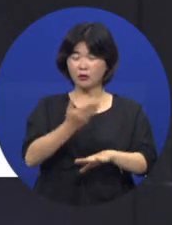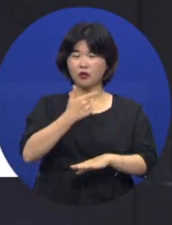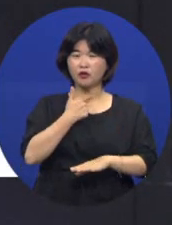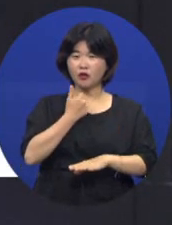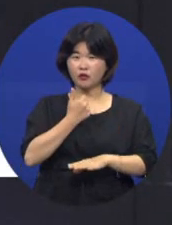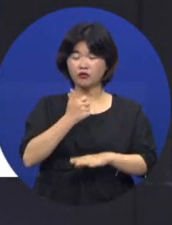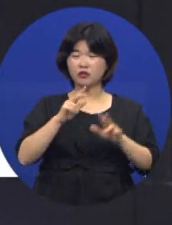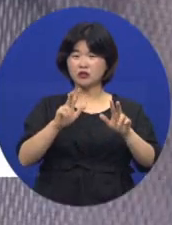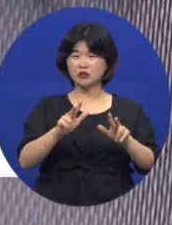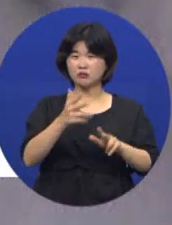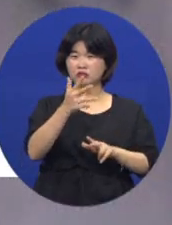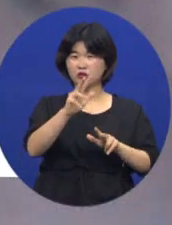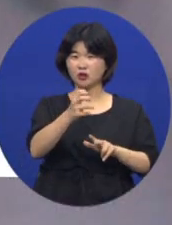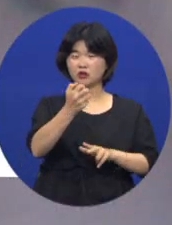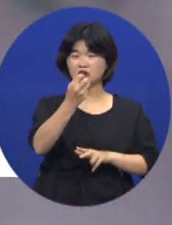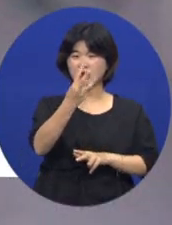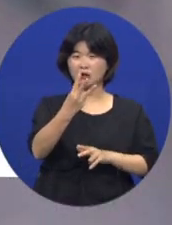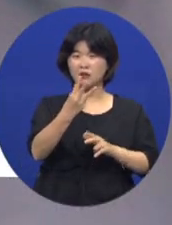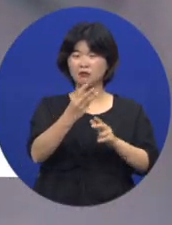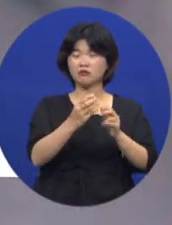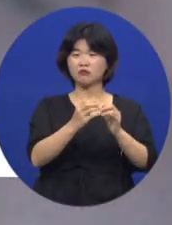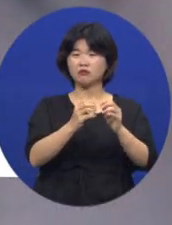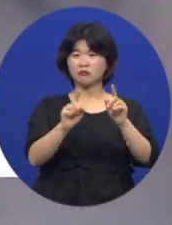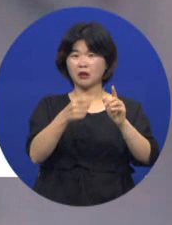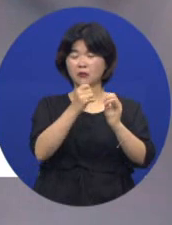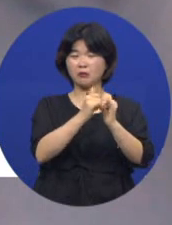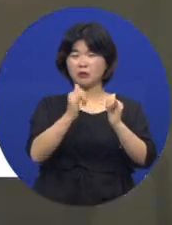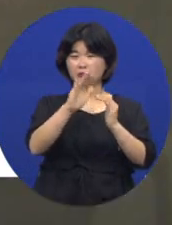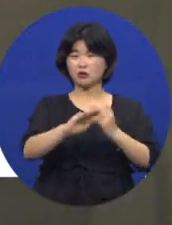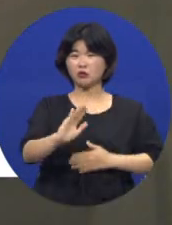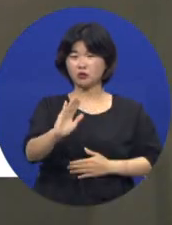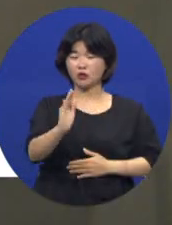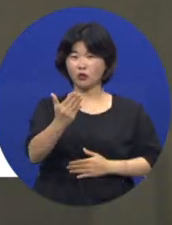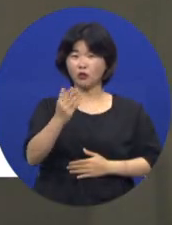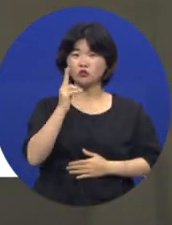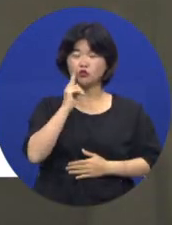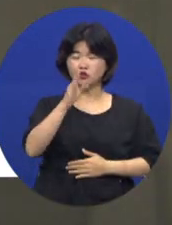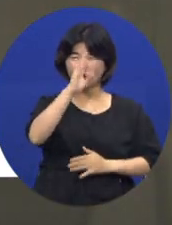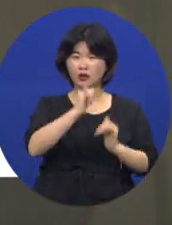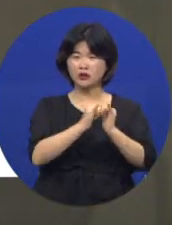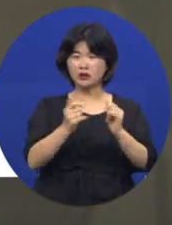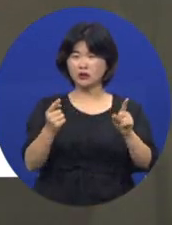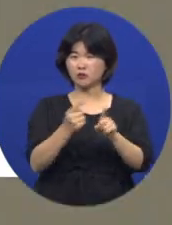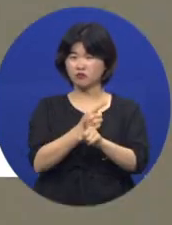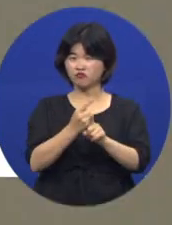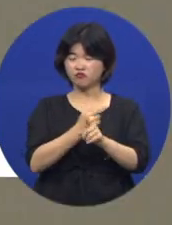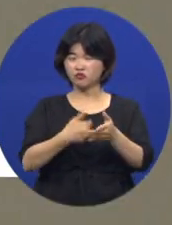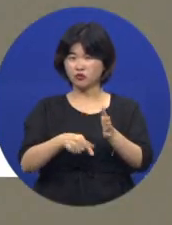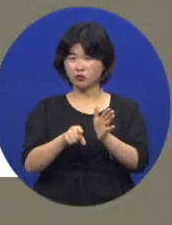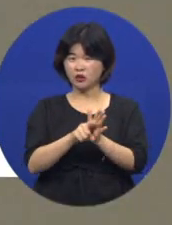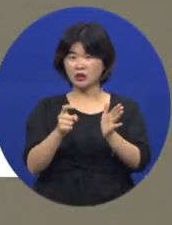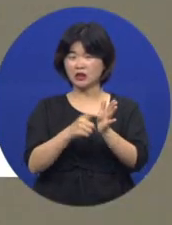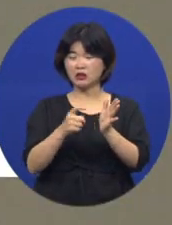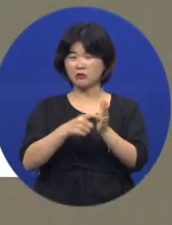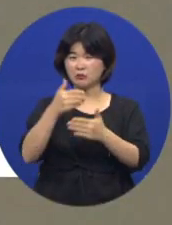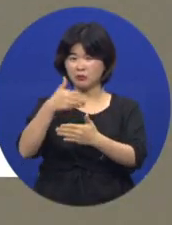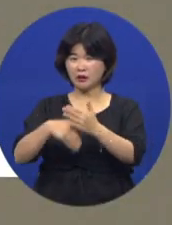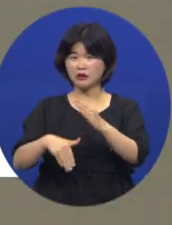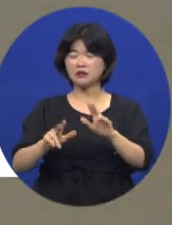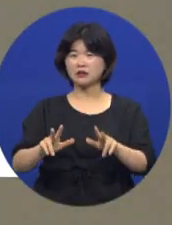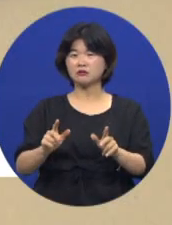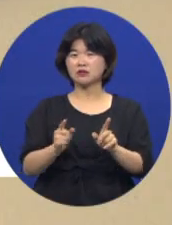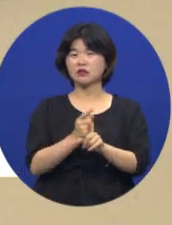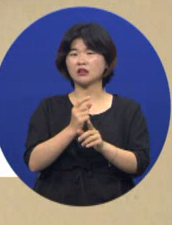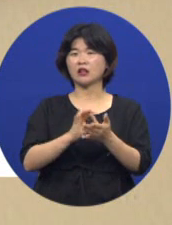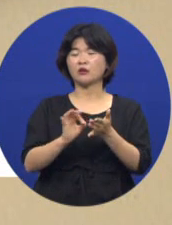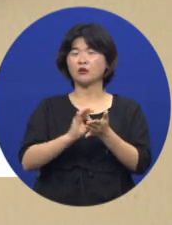상은 83 병상 으로 하루 3 두 자릿수로 줄었고 중증 환자를 위한 긴급 영상을 빼면 실제 사용할 수 있는